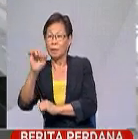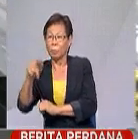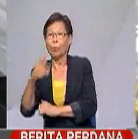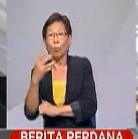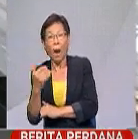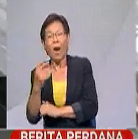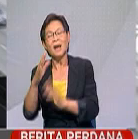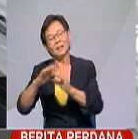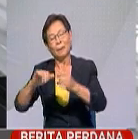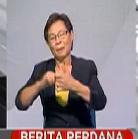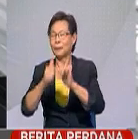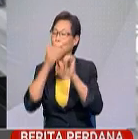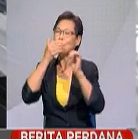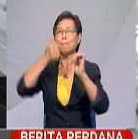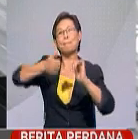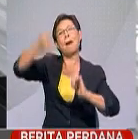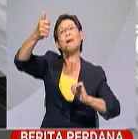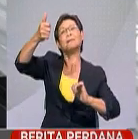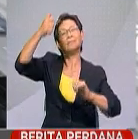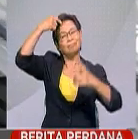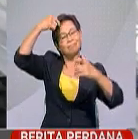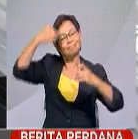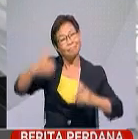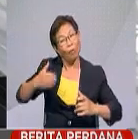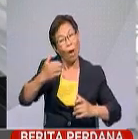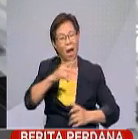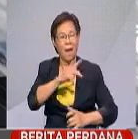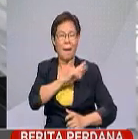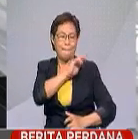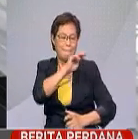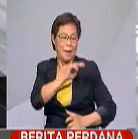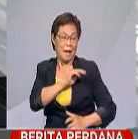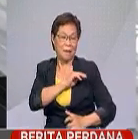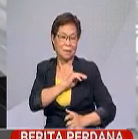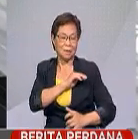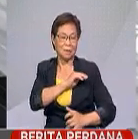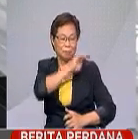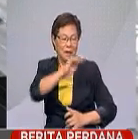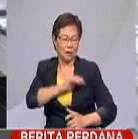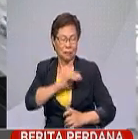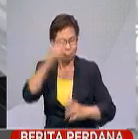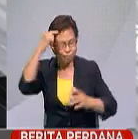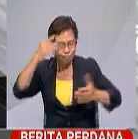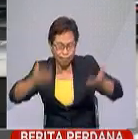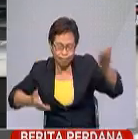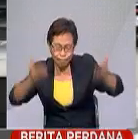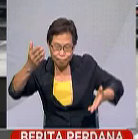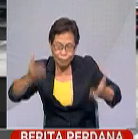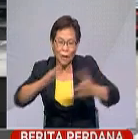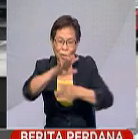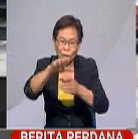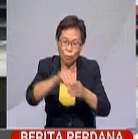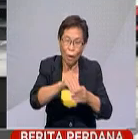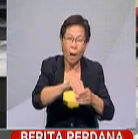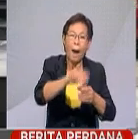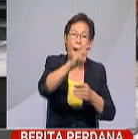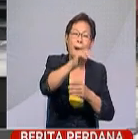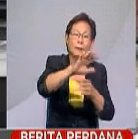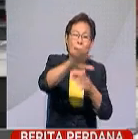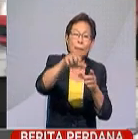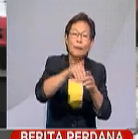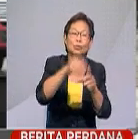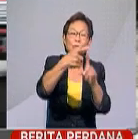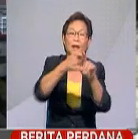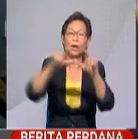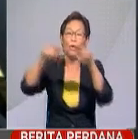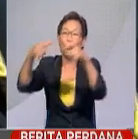sebagai penyelesaian terbaik. Keputusan dibuat selepas Kabinet mempertimbang semua permohonan termasuk daripada kumpulan Maju Holdings.